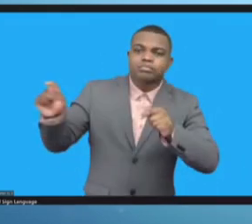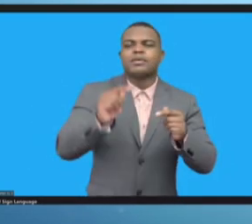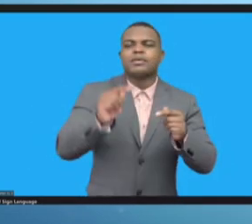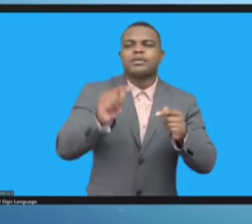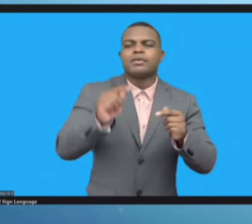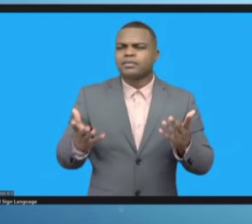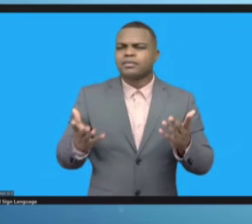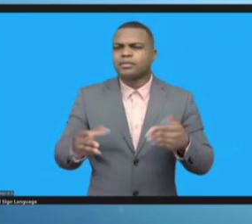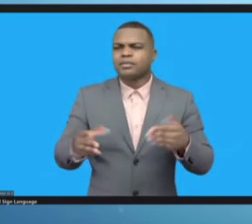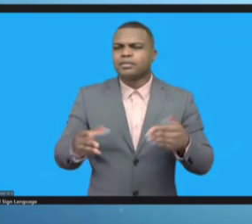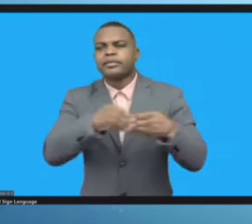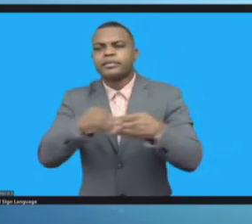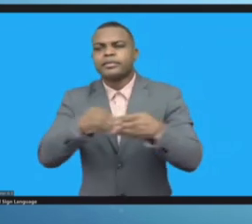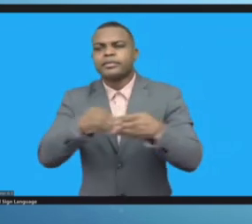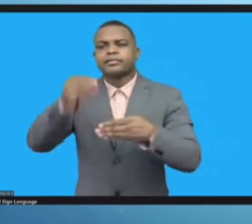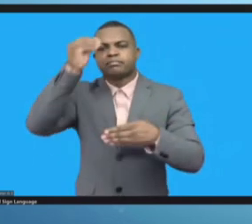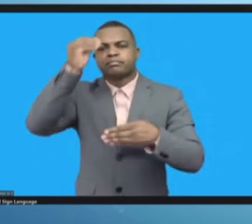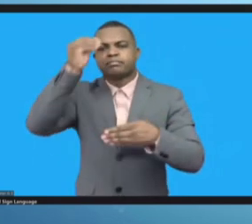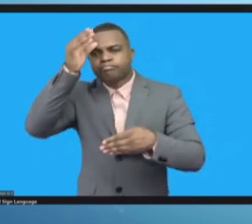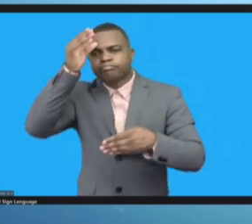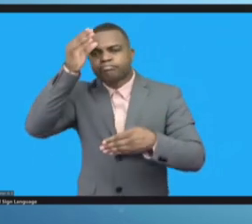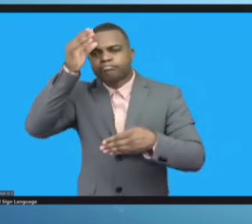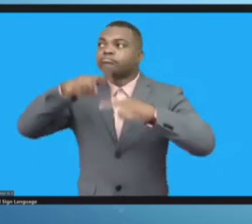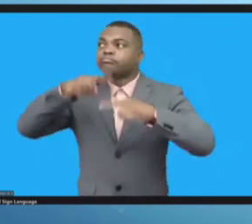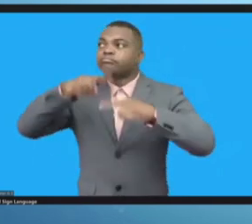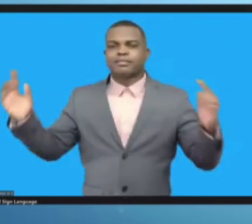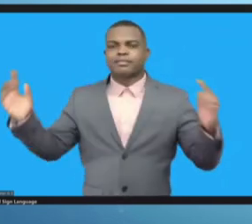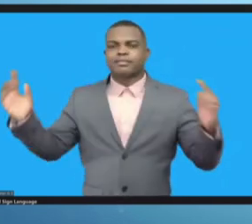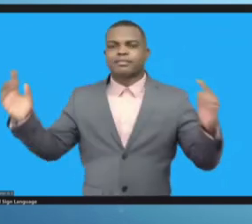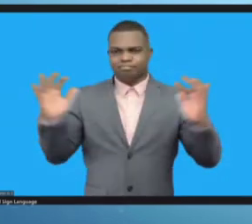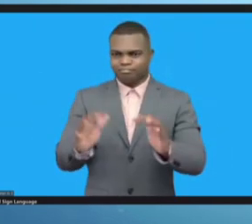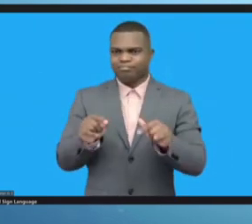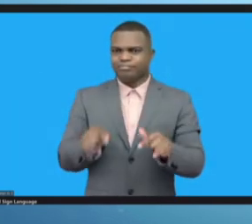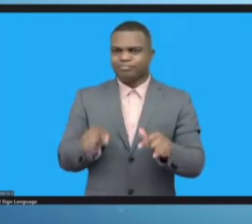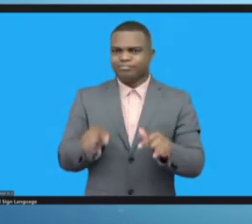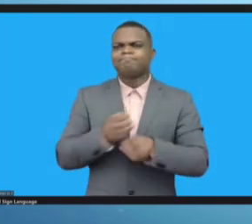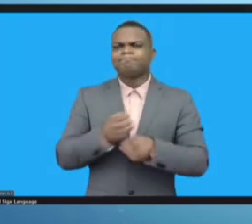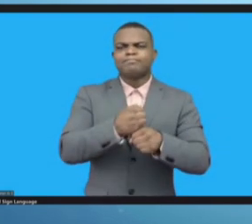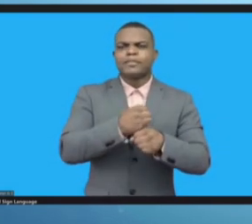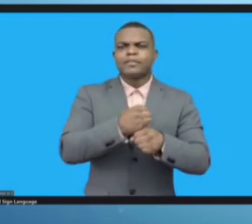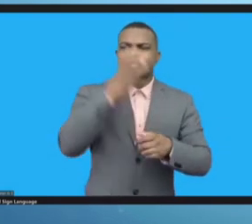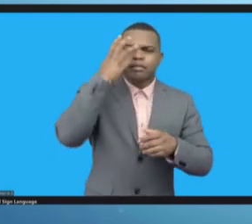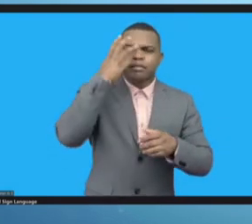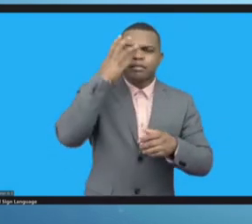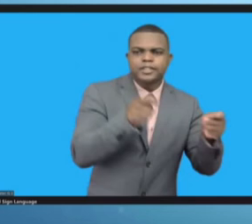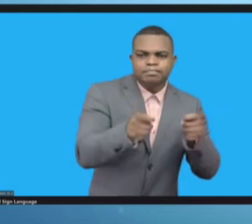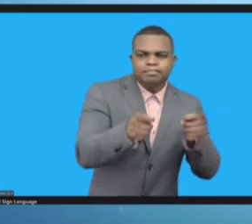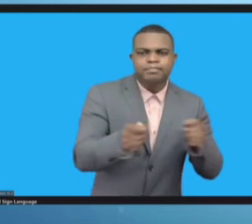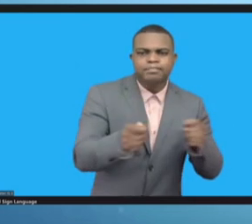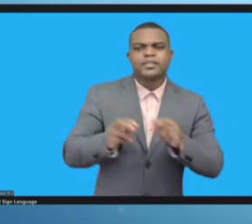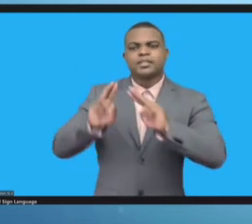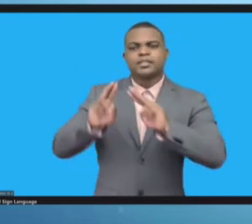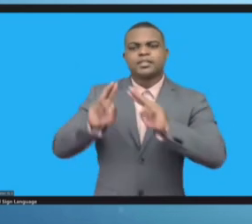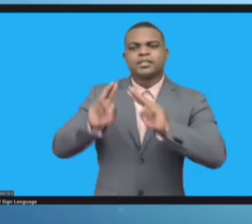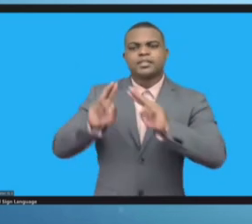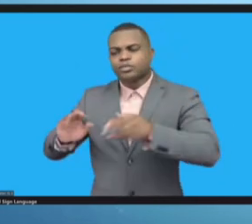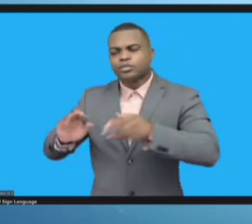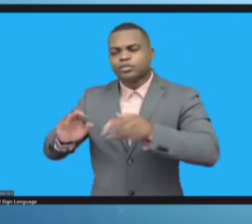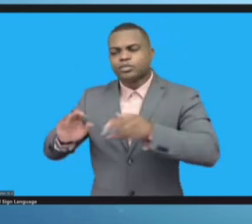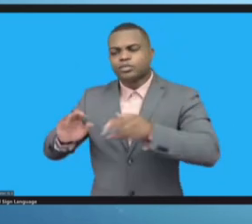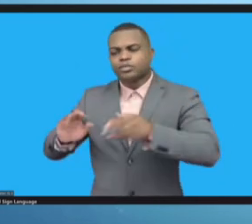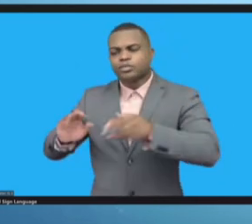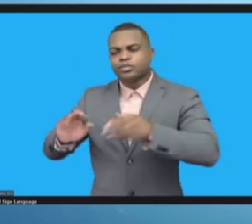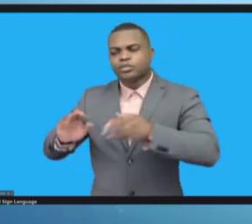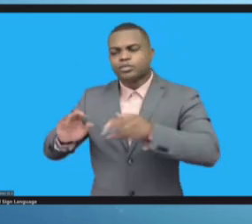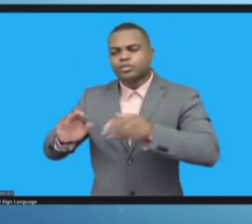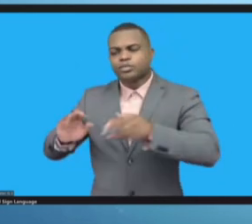internationales, intergouvernementales ou encore non gouvernementales, les académiques, les universitaires, avec au-delà de